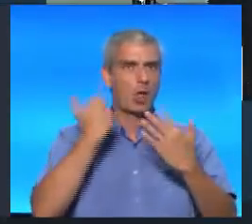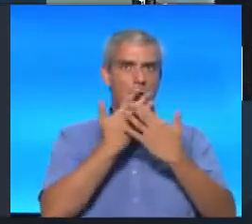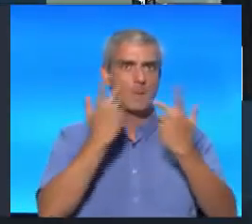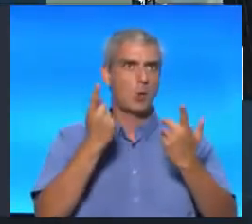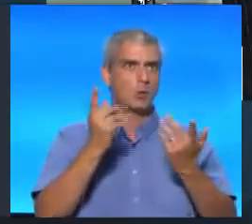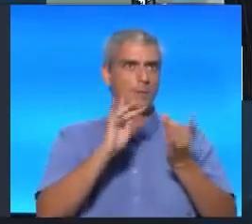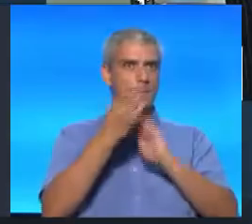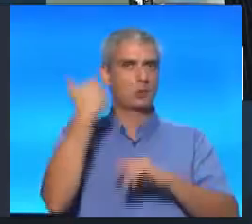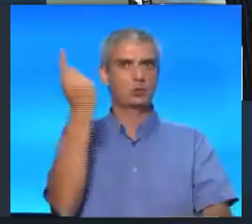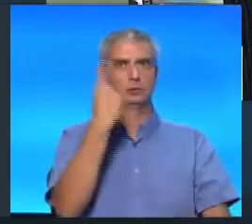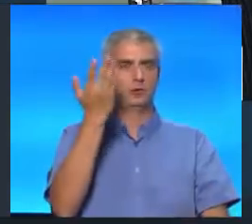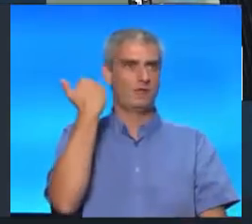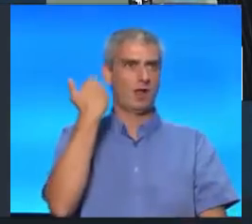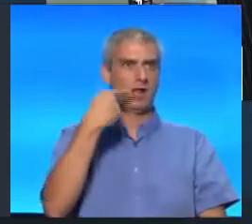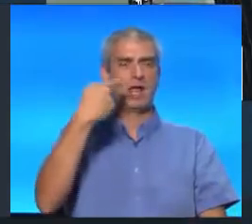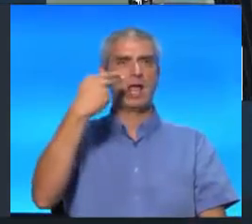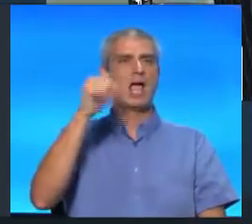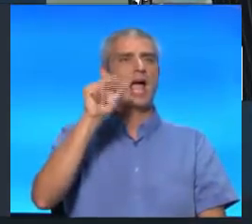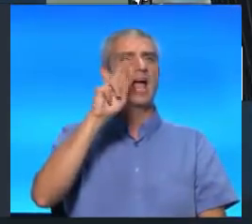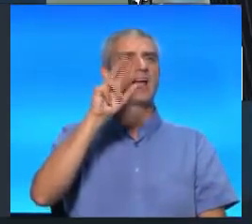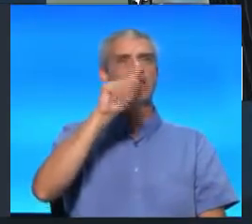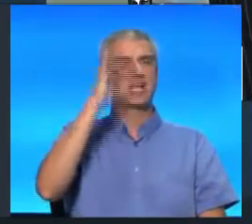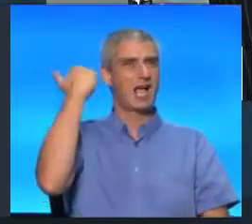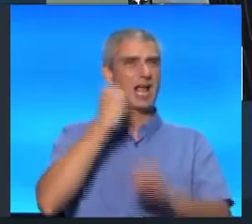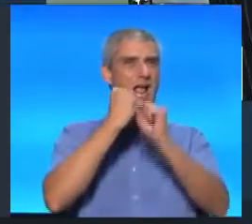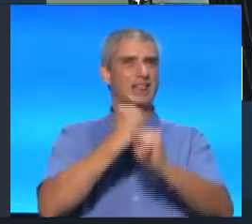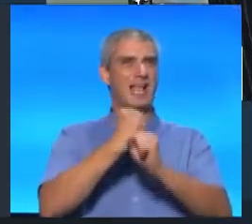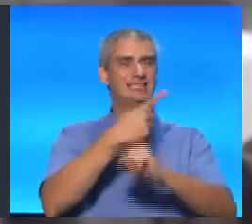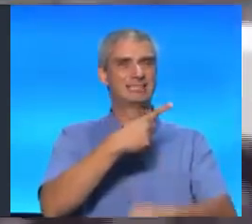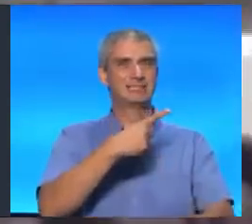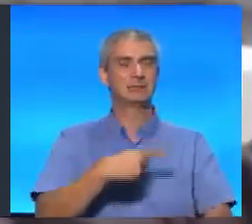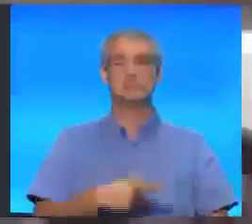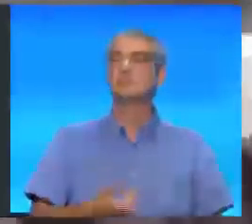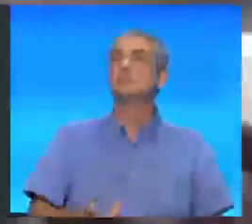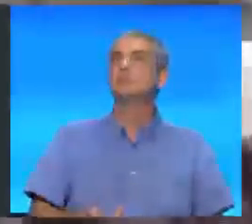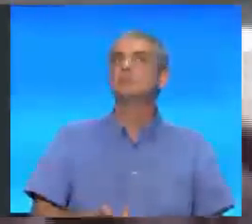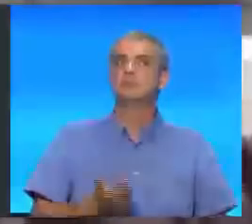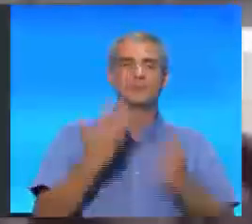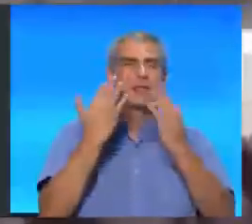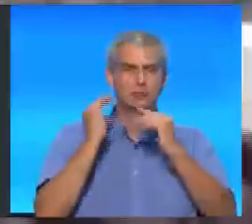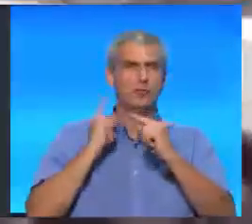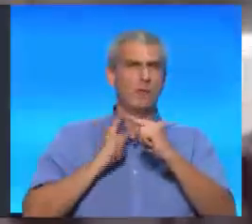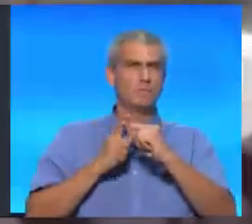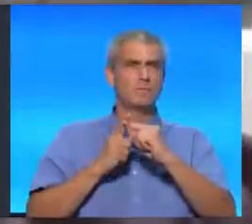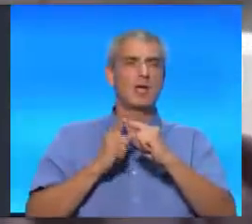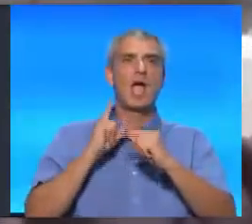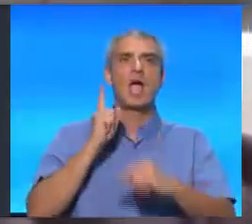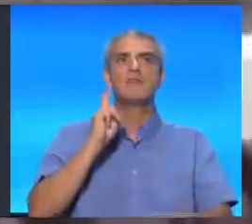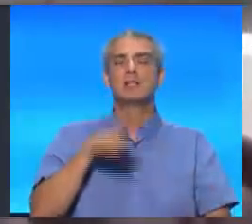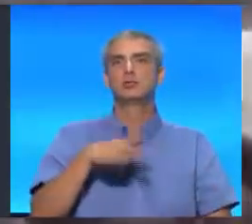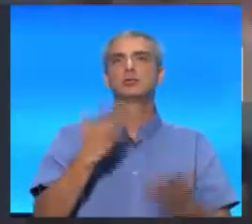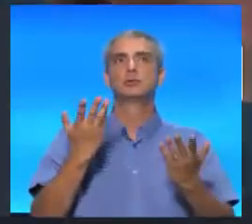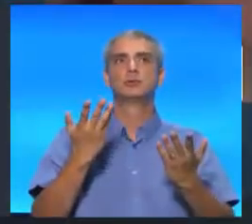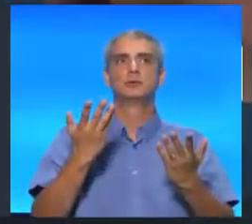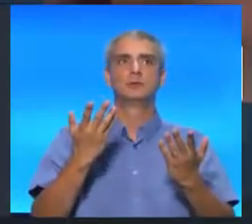בניגוד לסופת ההרווי שהייתה קודם? התחשיבים הם די נכונים, אבל יש מה שנקרא